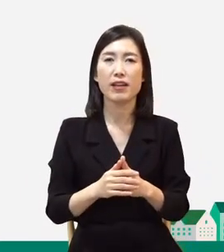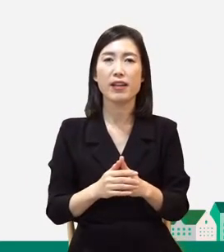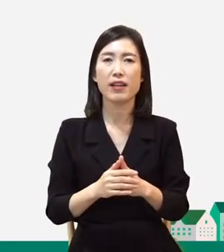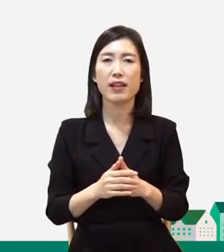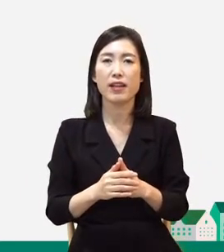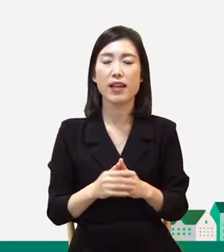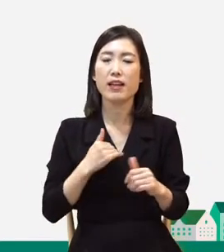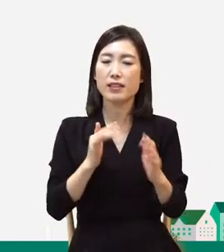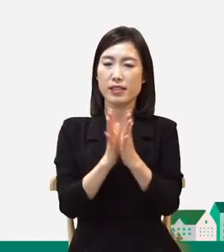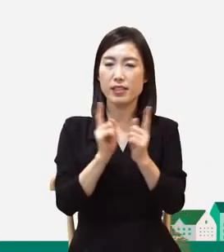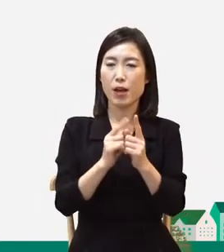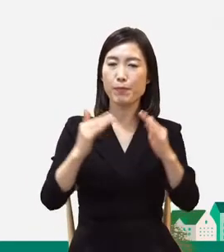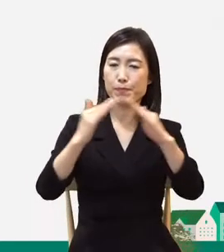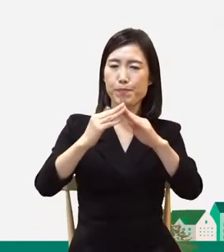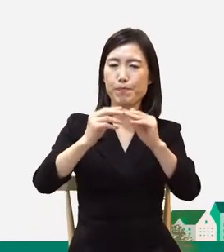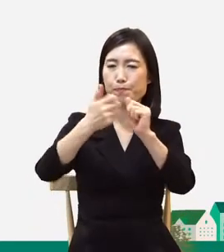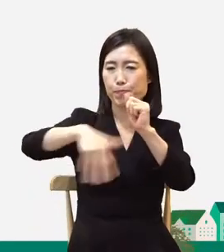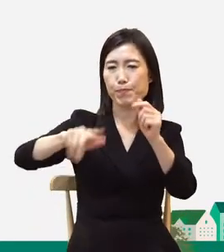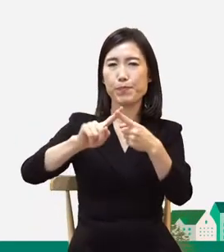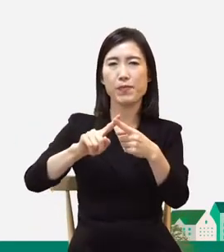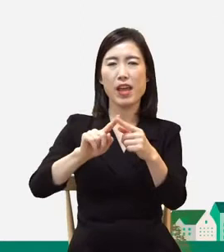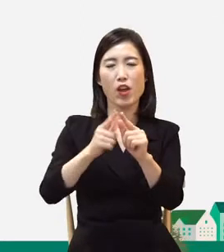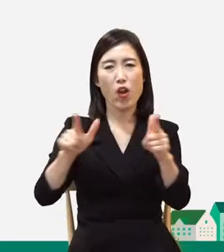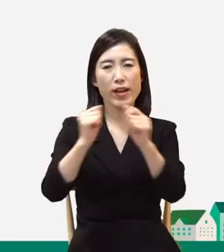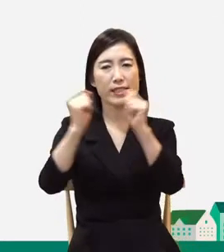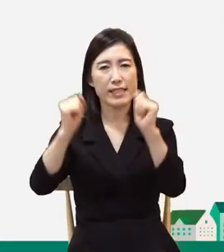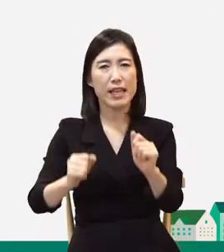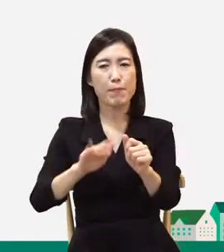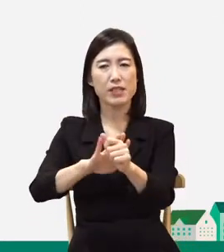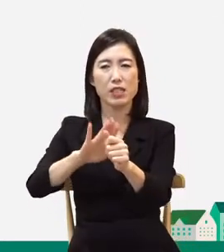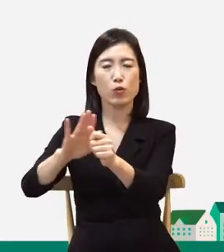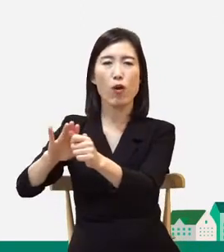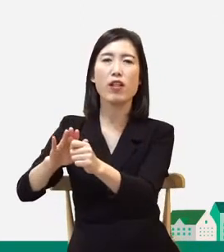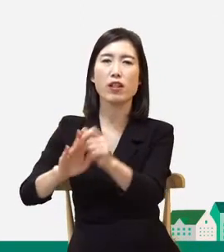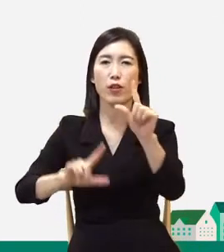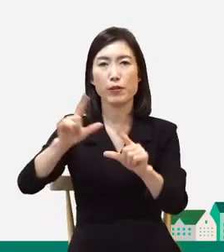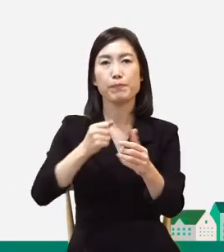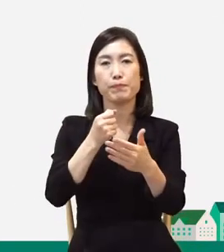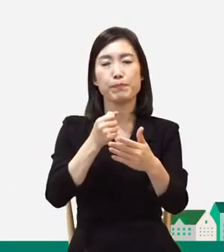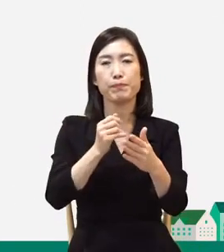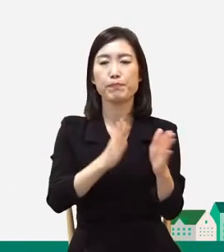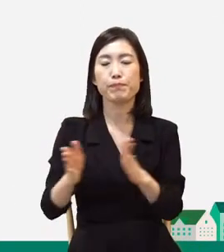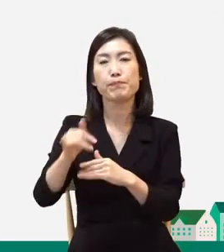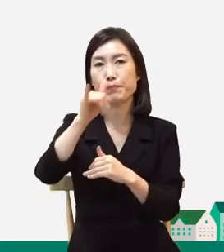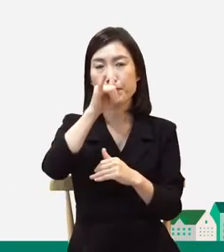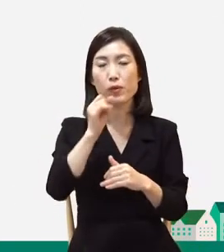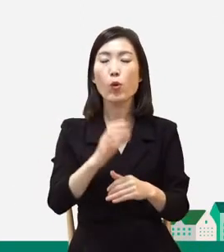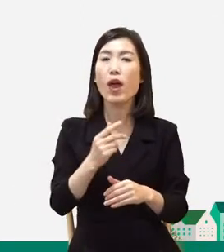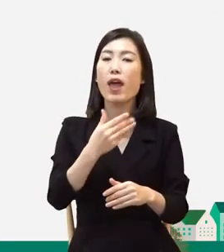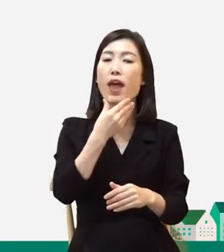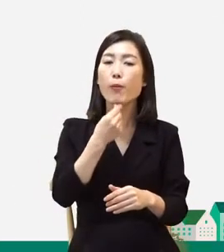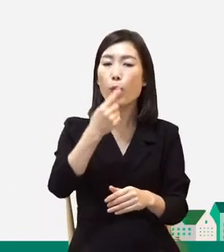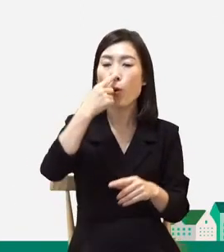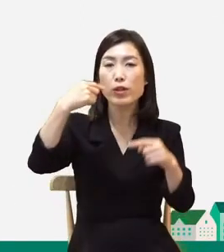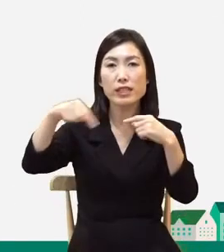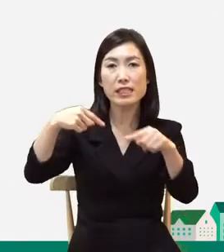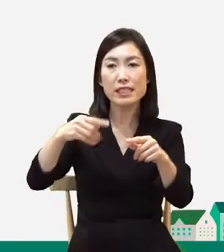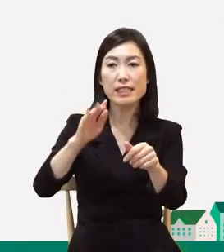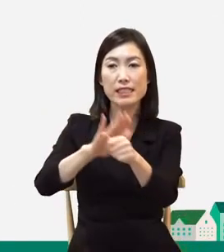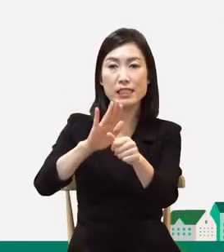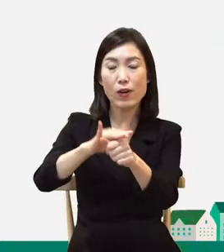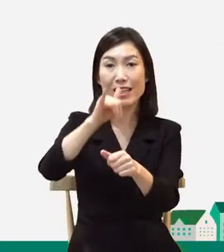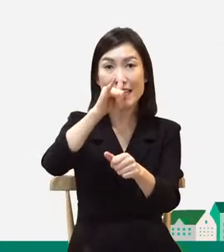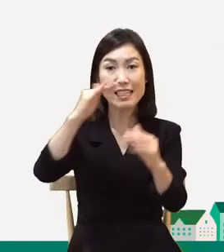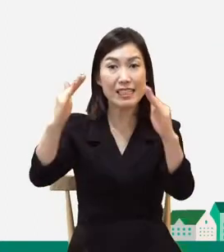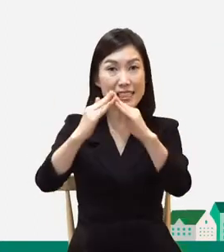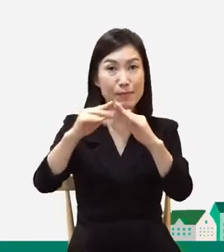직접적인 주거 서비스를 지금 지원하는 시스템을 가지고 있습니다. 그리고 행복 코치가 제공되는